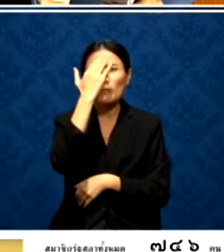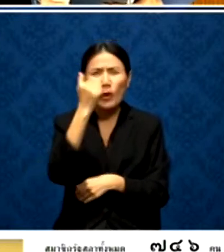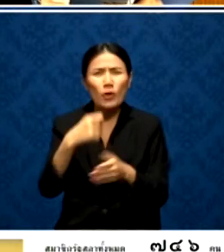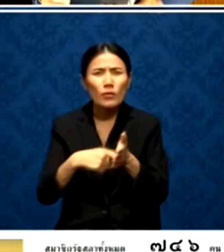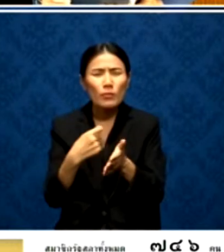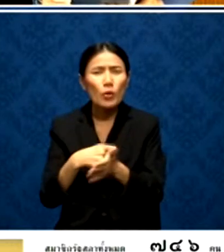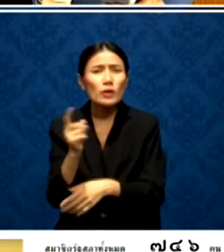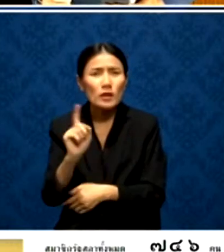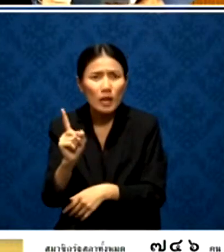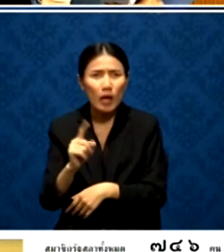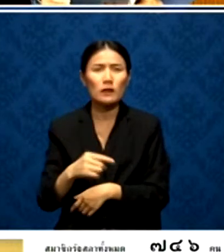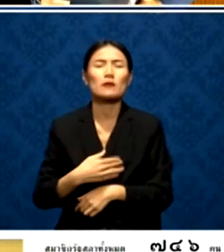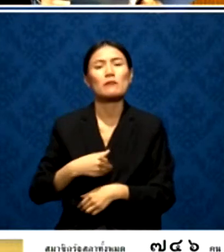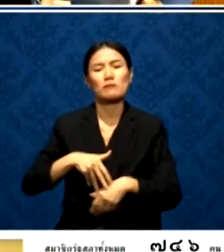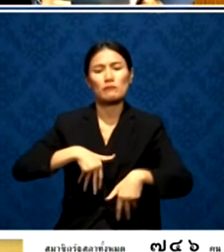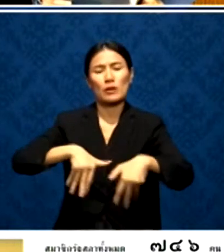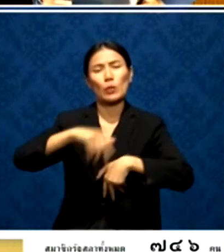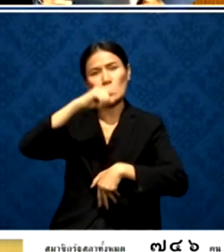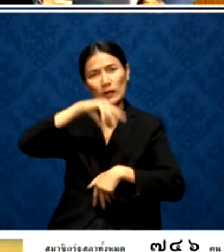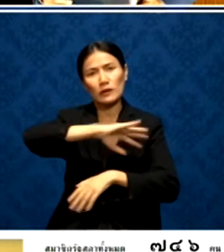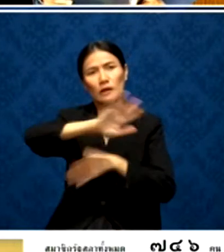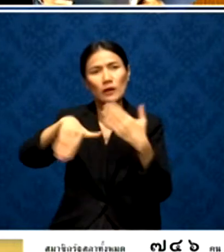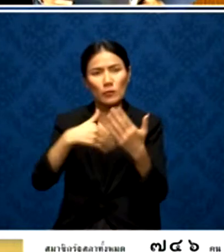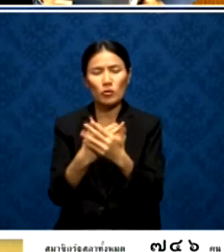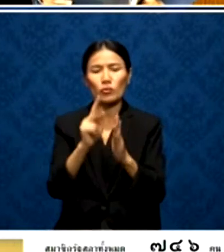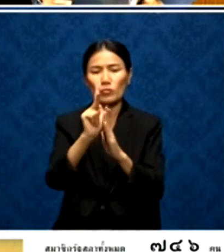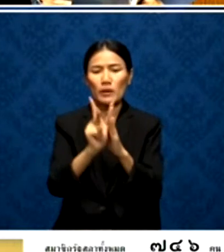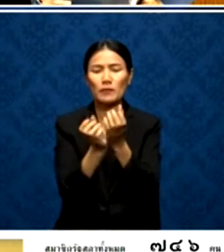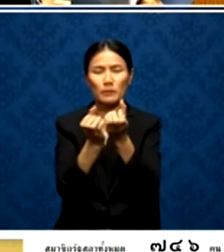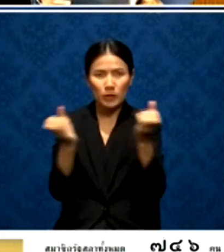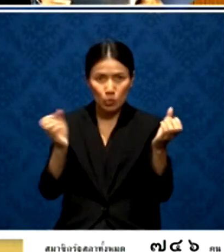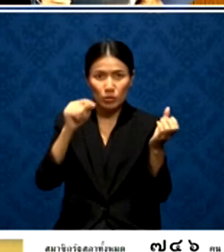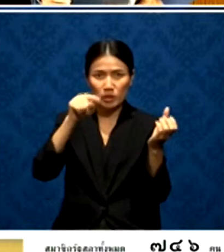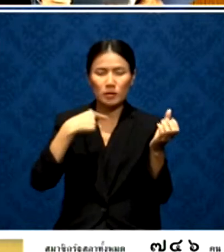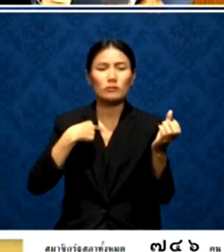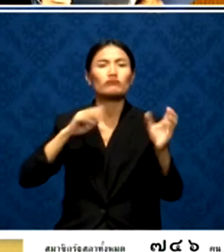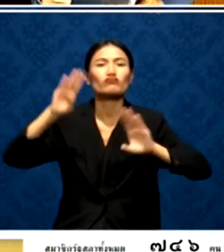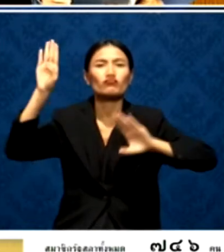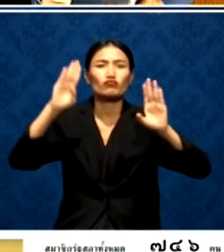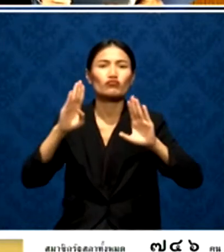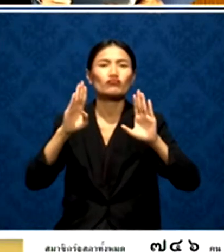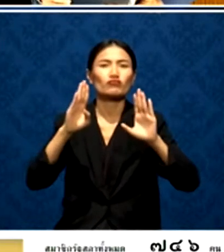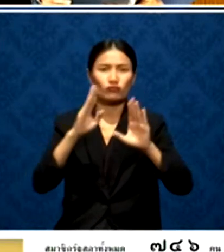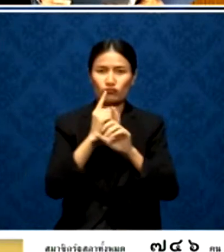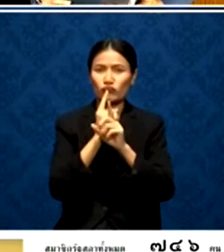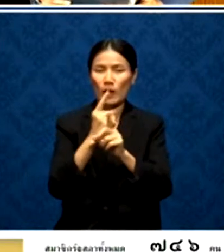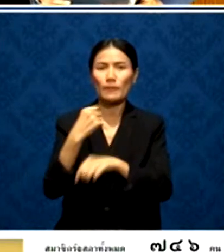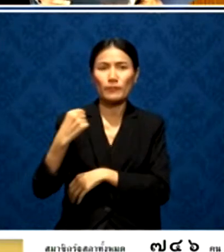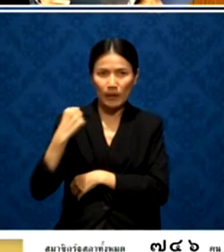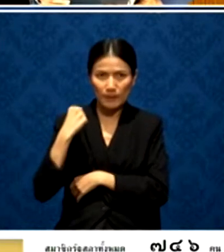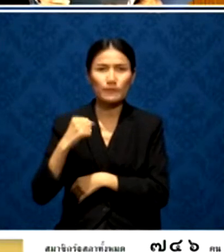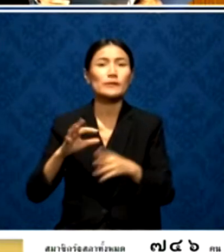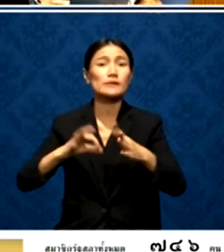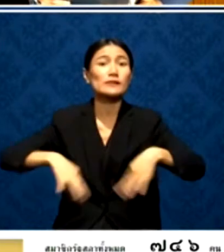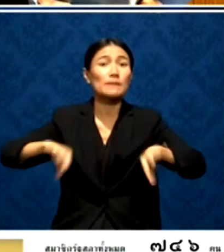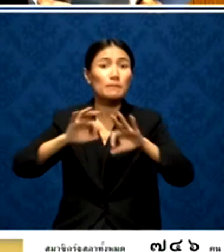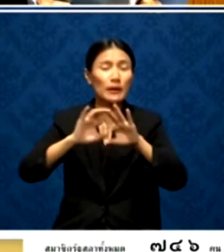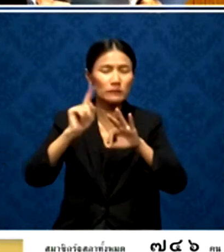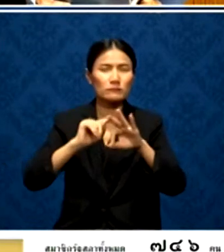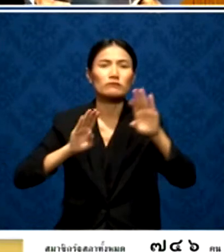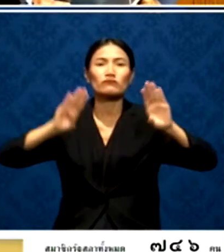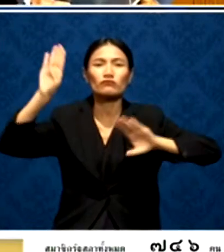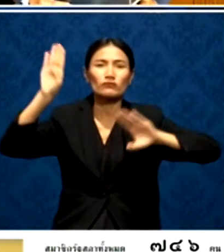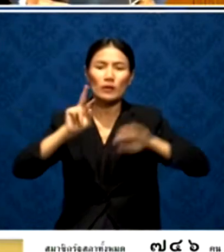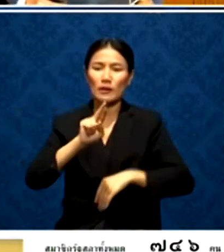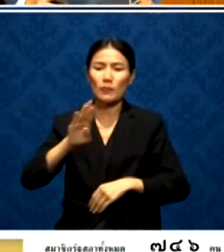ที่เป็นประชาธิปไตยมากขึ้นโดยยึดรูปแบบการปกครองระบอบประชาธิปไตยอันมีพระมหากษัตริย์ทรงเป็น